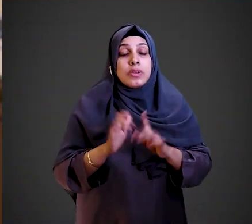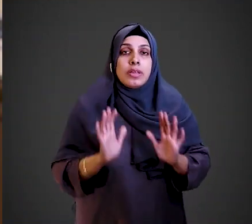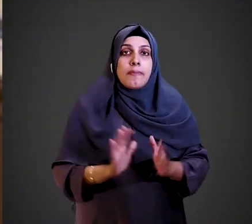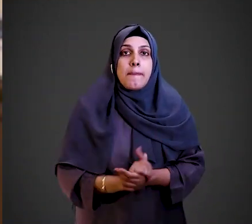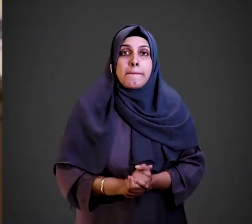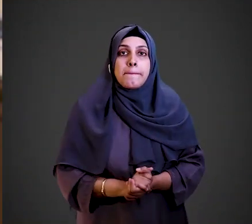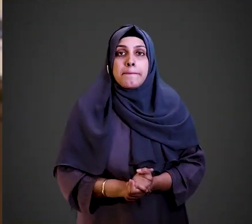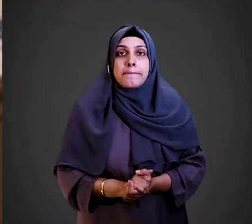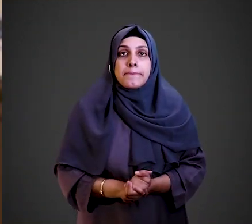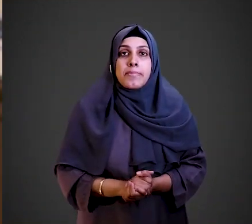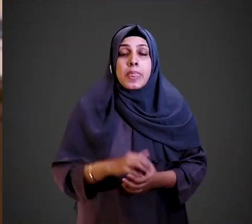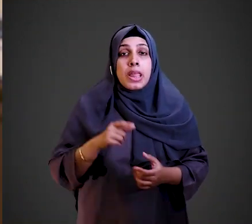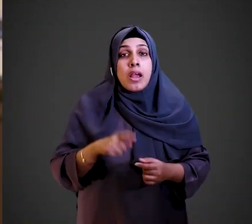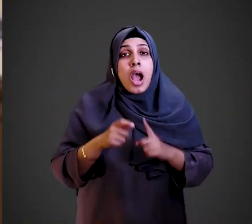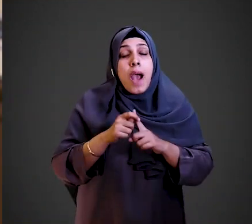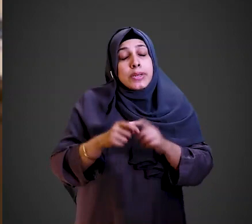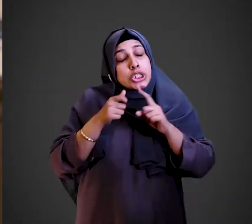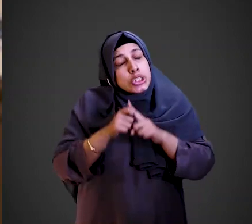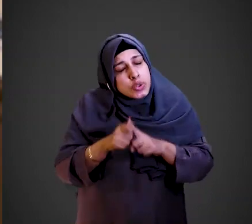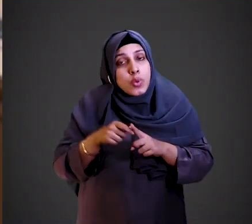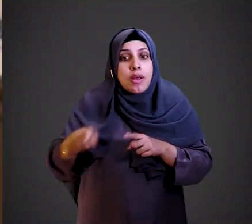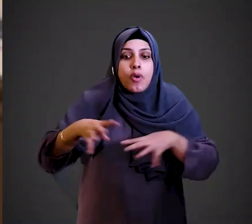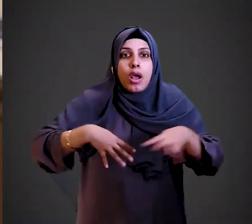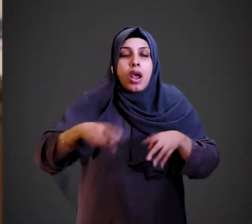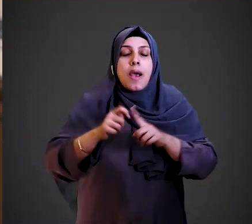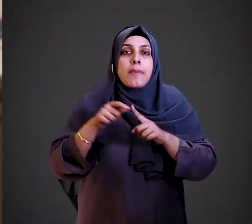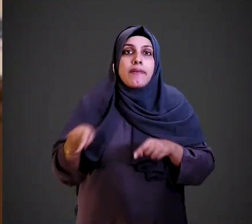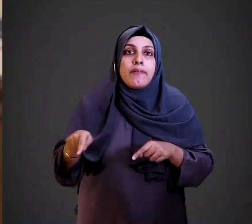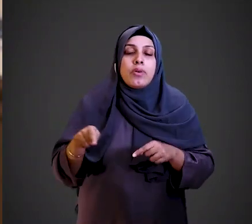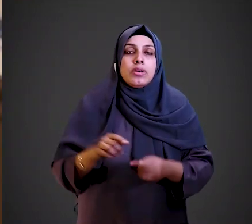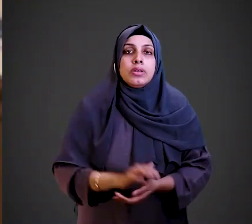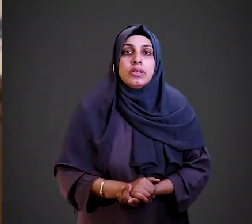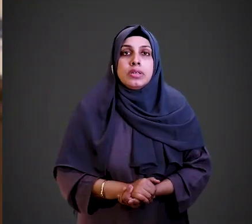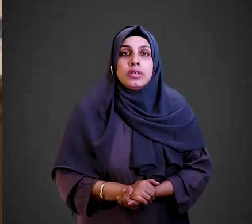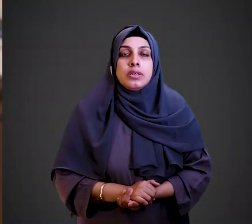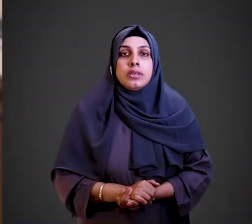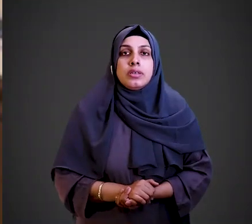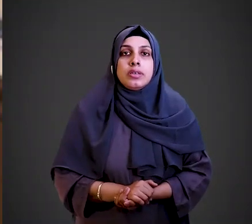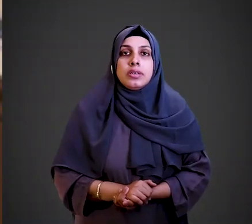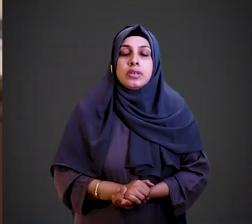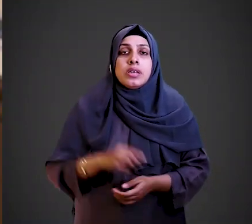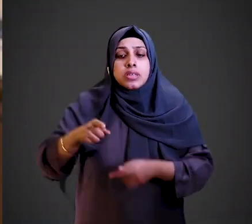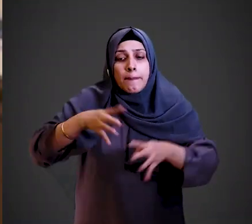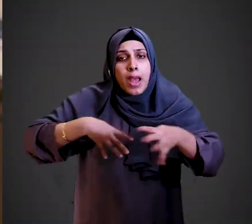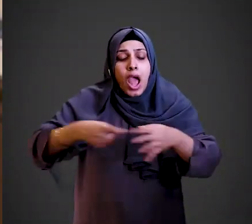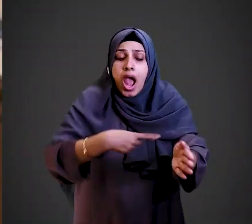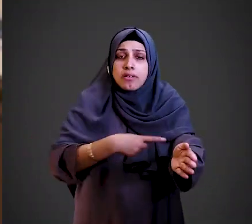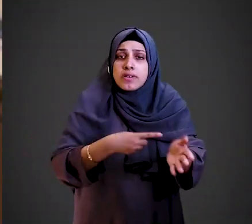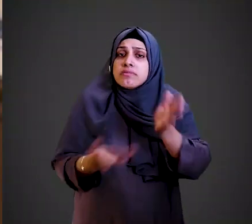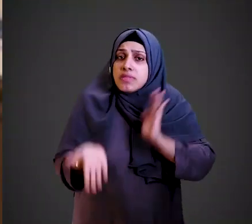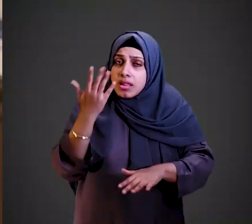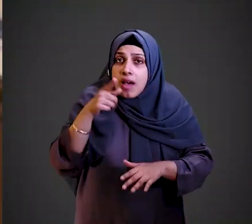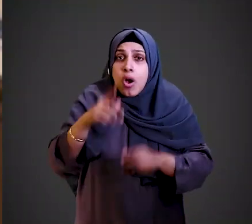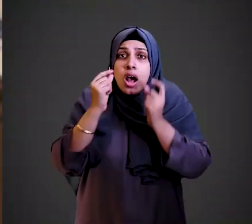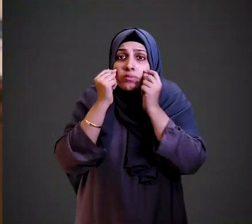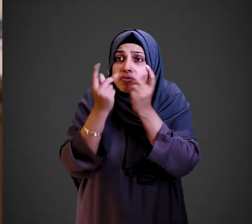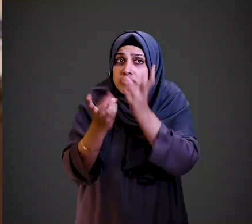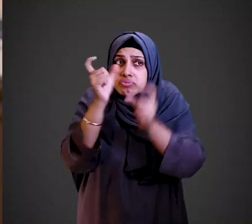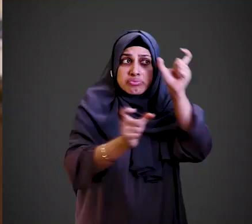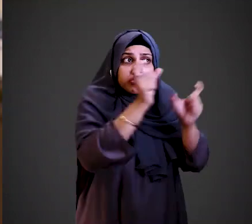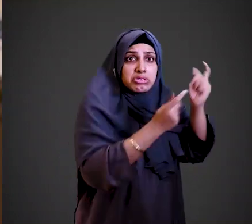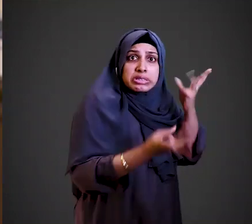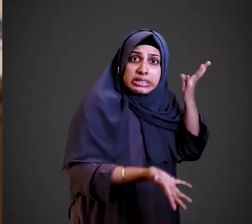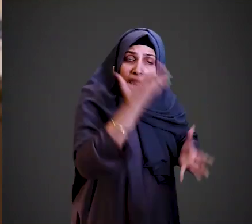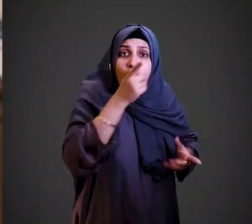ان کا اس قسم کا ایک بہت امپورٹنٹ رول ہے کہ ادھر جو ہے وہ ایکٹیویٹی زیادہ ہوتی ہے، اکثر آبادی بھی